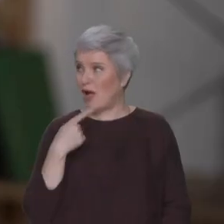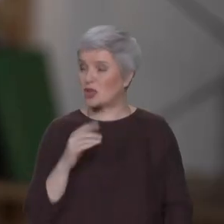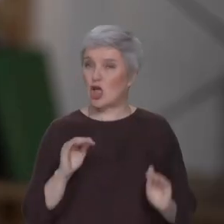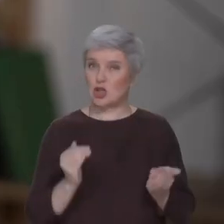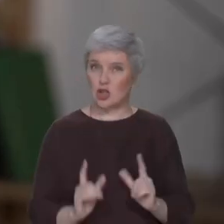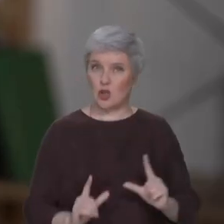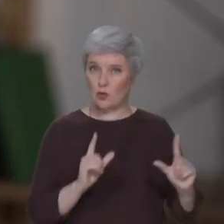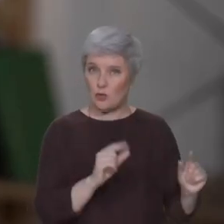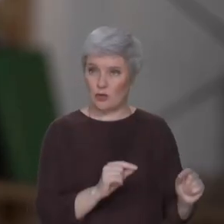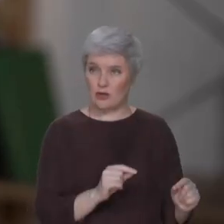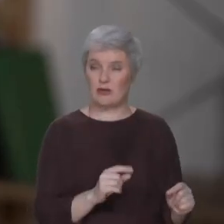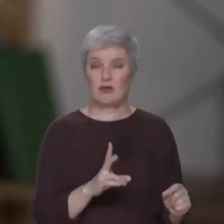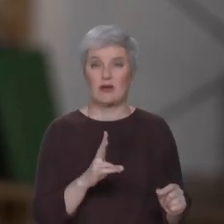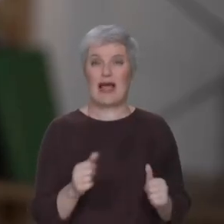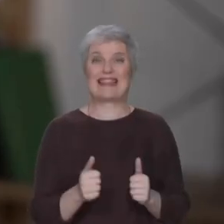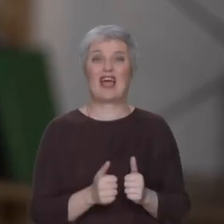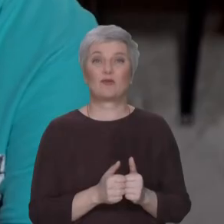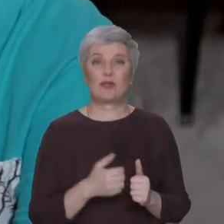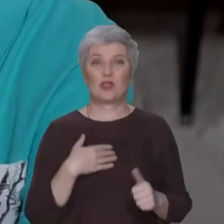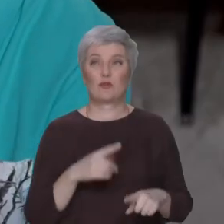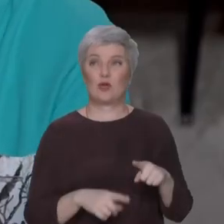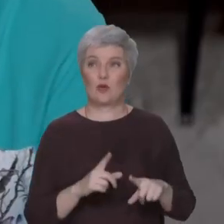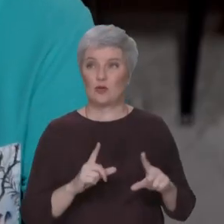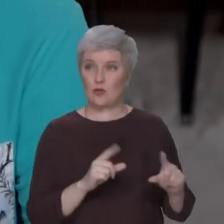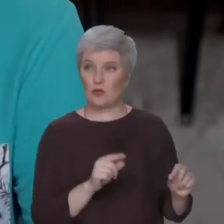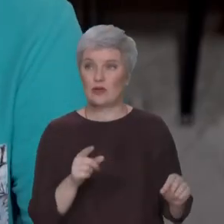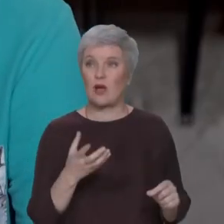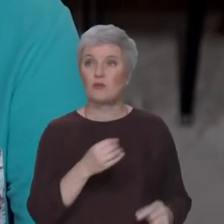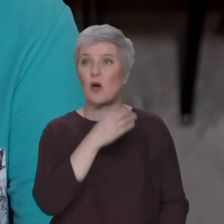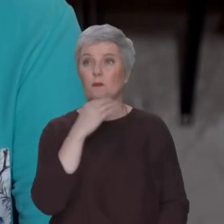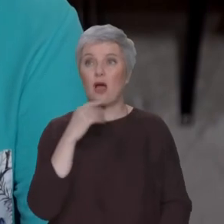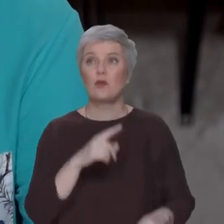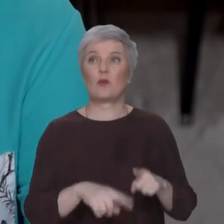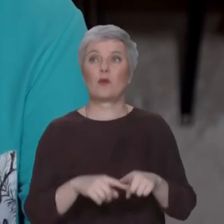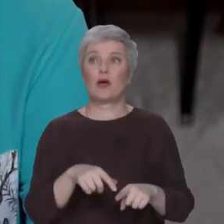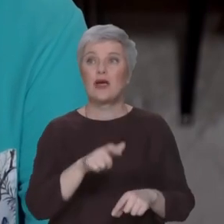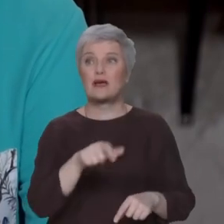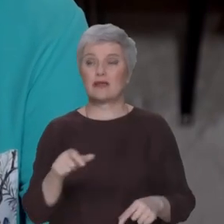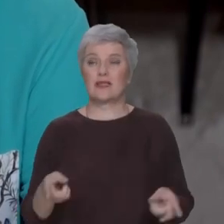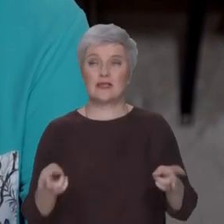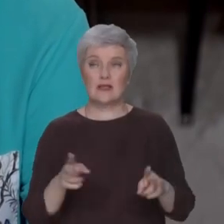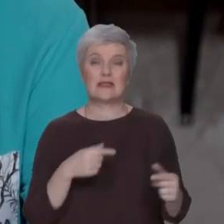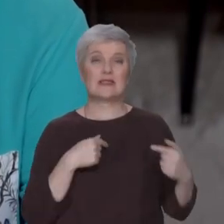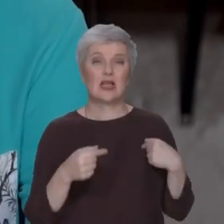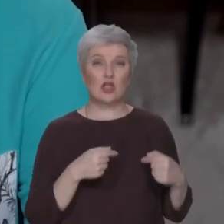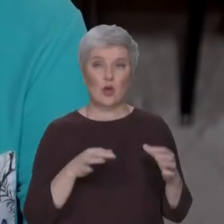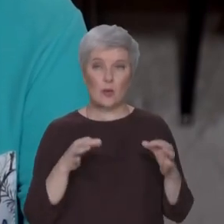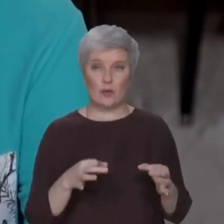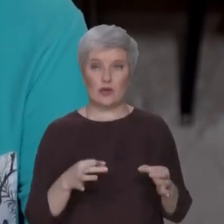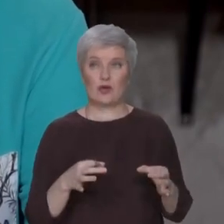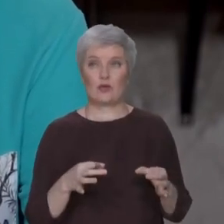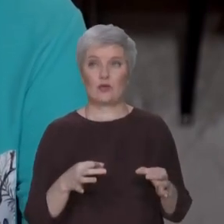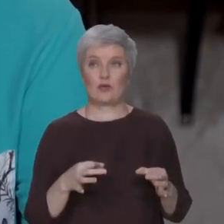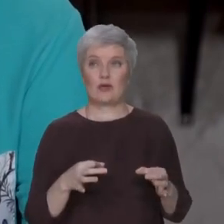виїхала, так, от ваша родичка? Ну, найближчі мої родичі виїхали, там ще досить багато рідні в мене залишилось. Страждають, звичайно.